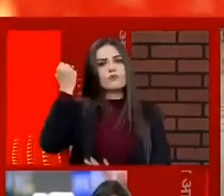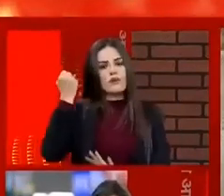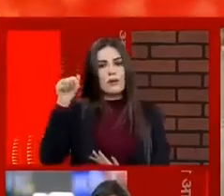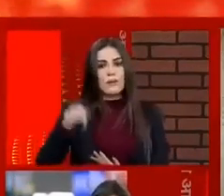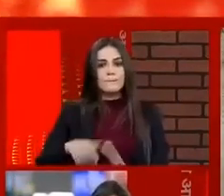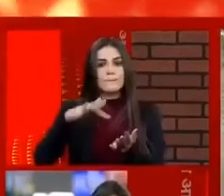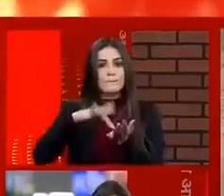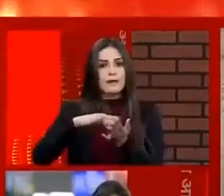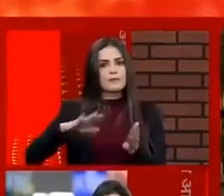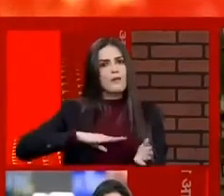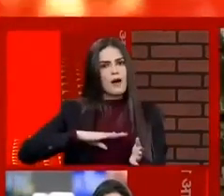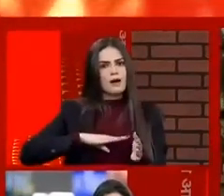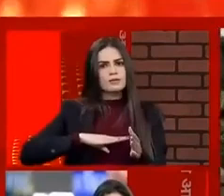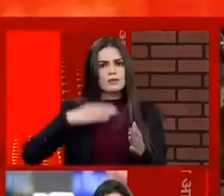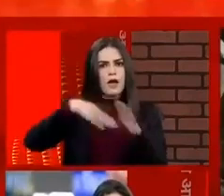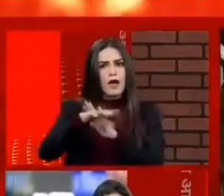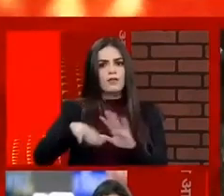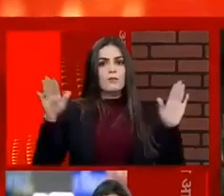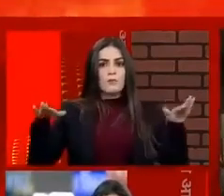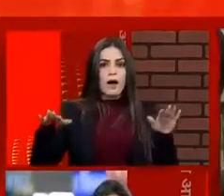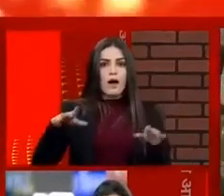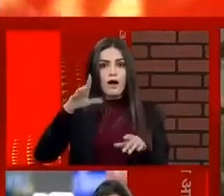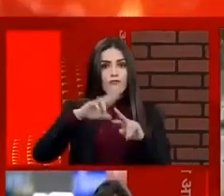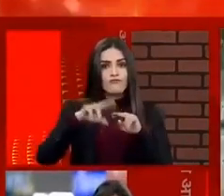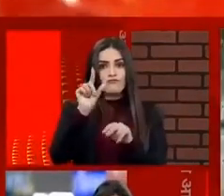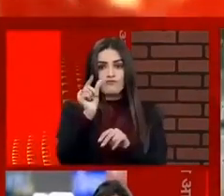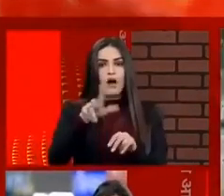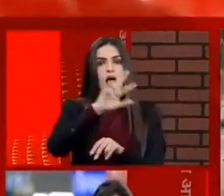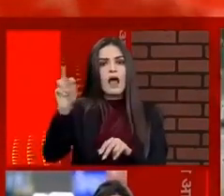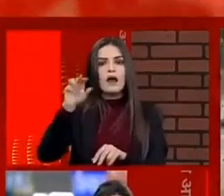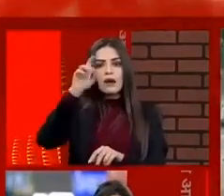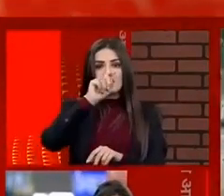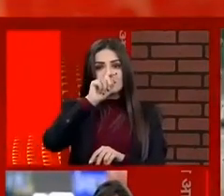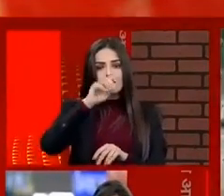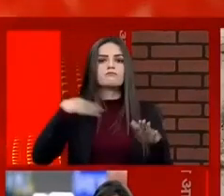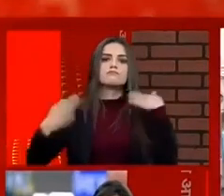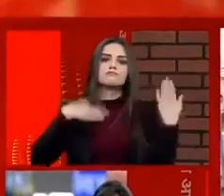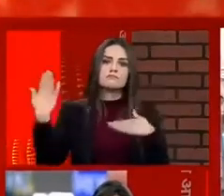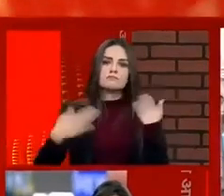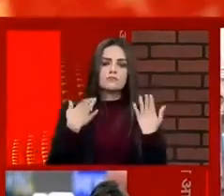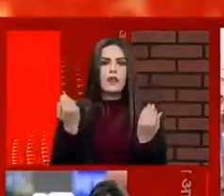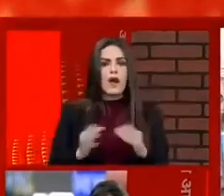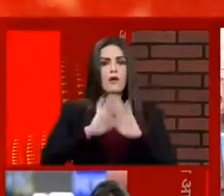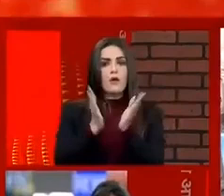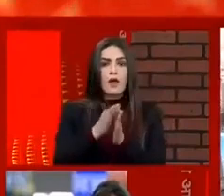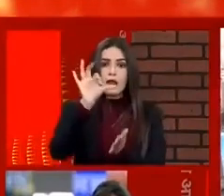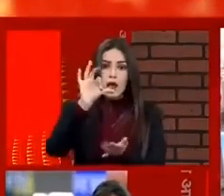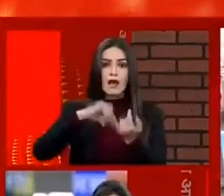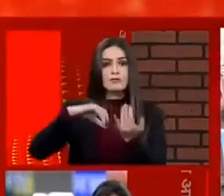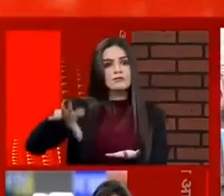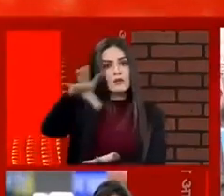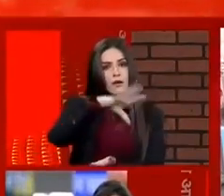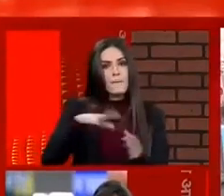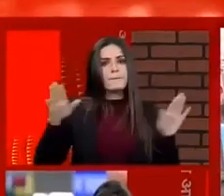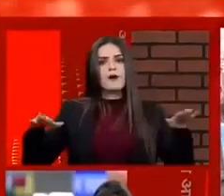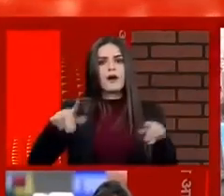के परभणी में बर्ड फ्लू से 800 मुर्गियां मरी हैं। अब तक 9 राज्यों में